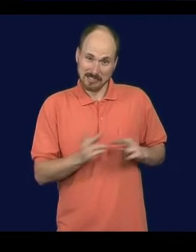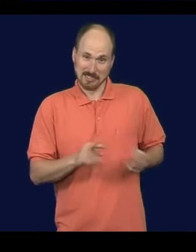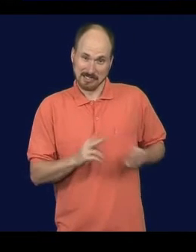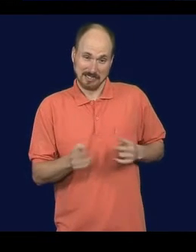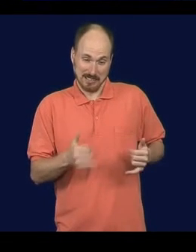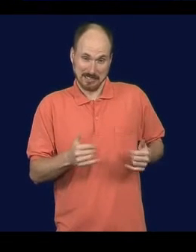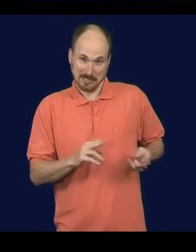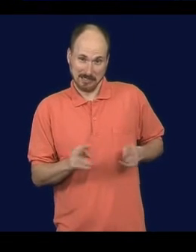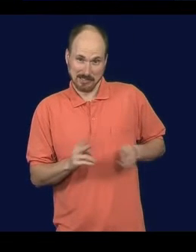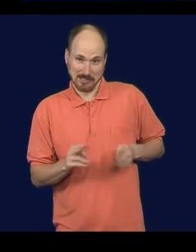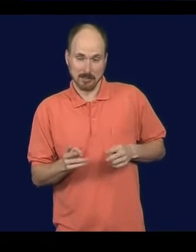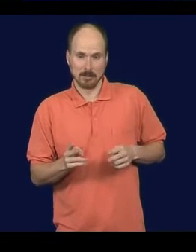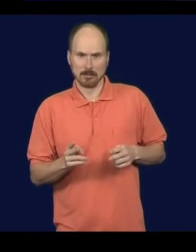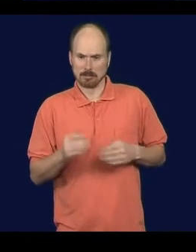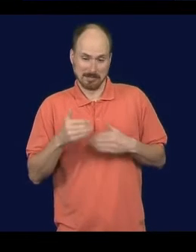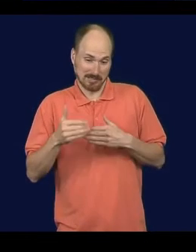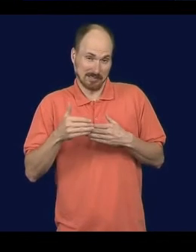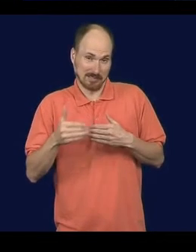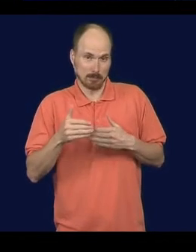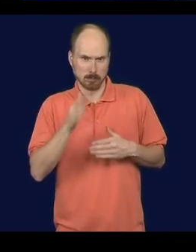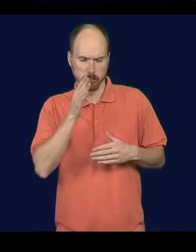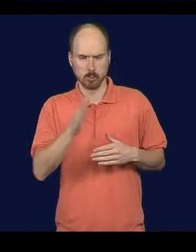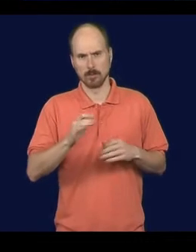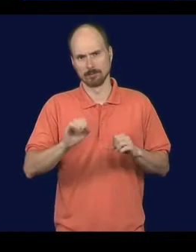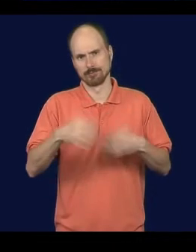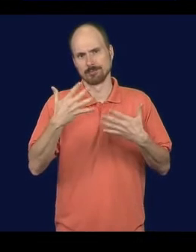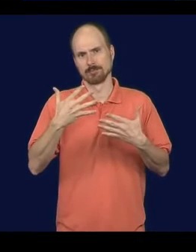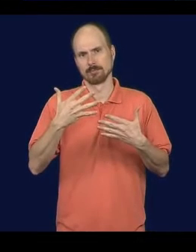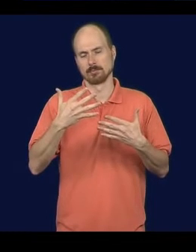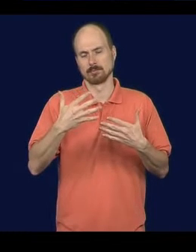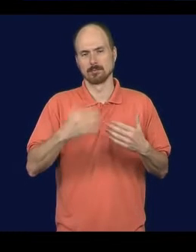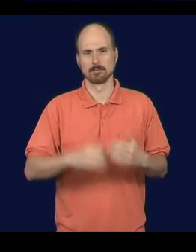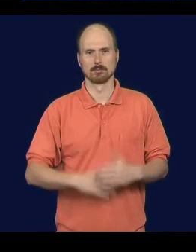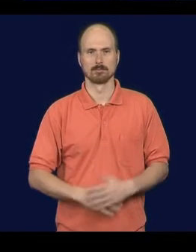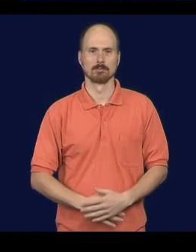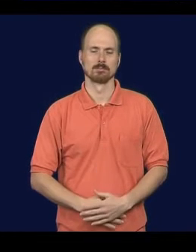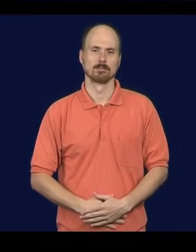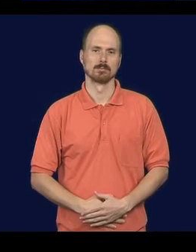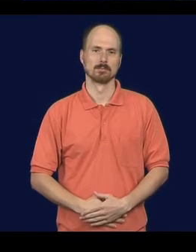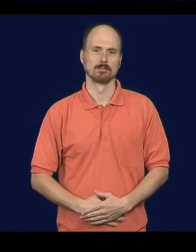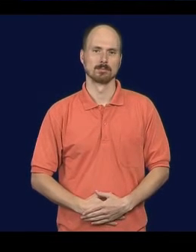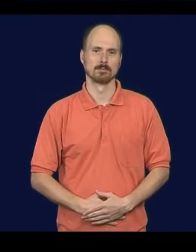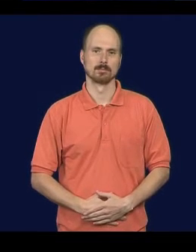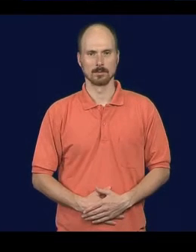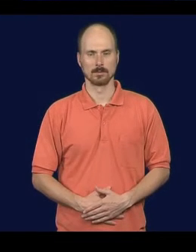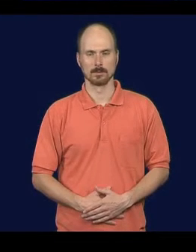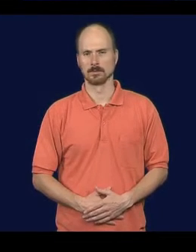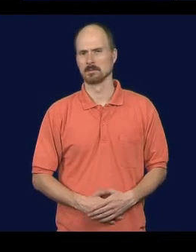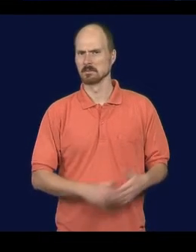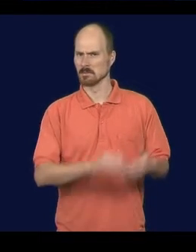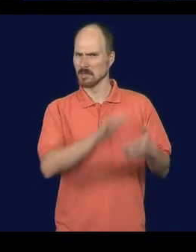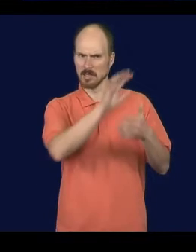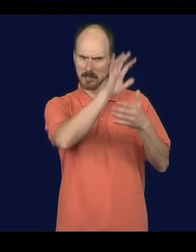vidět teda upravený senzor Kinect, dále mobilní telefon,